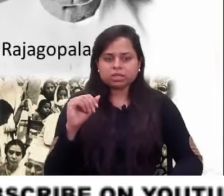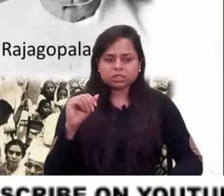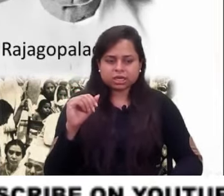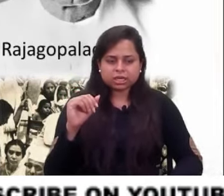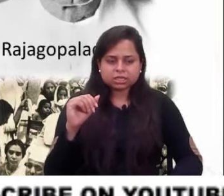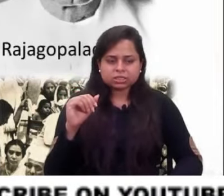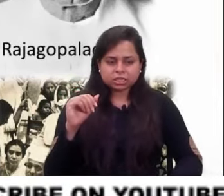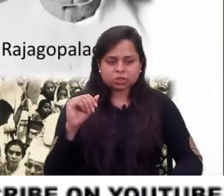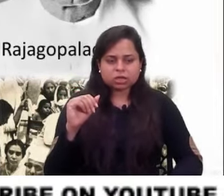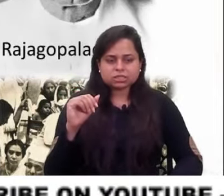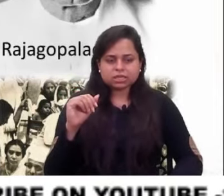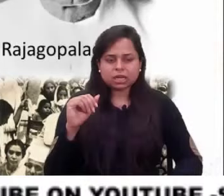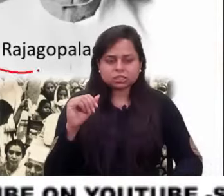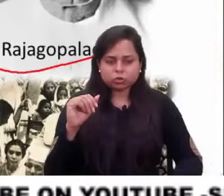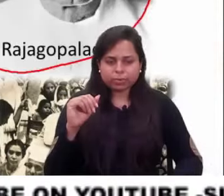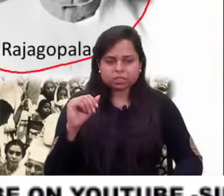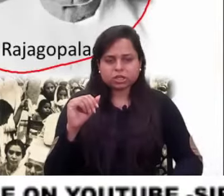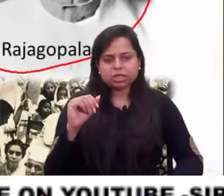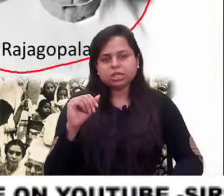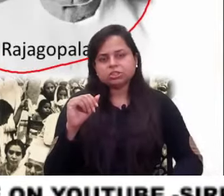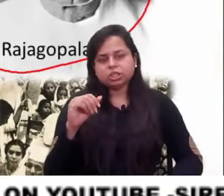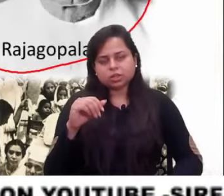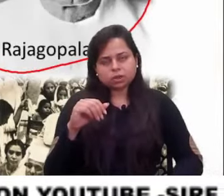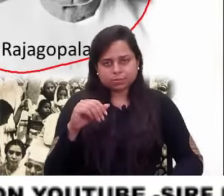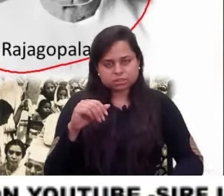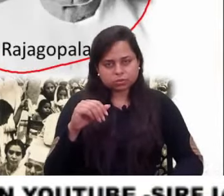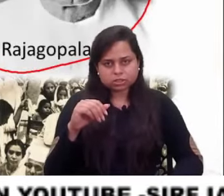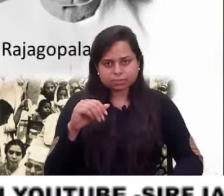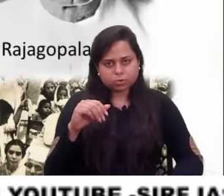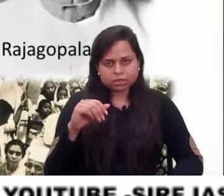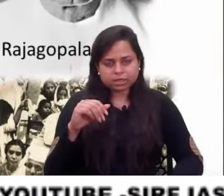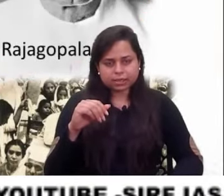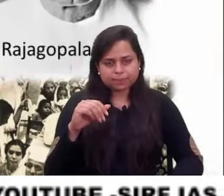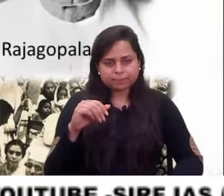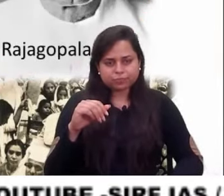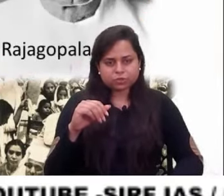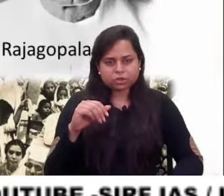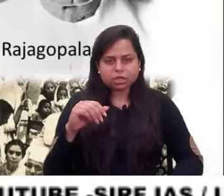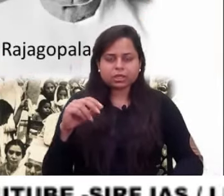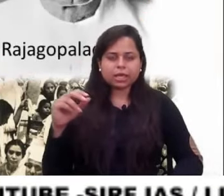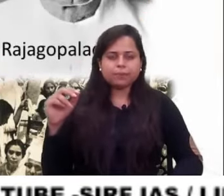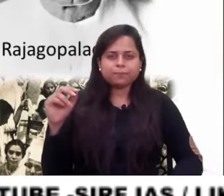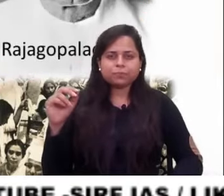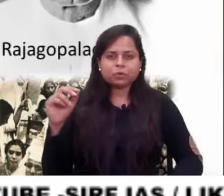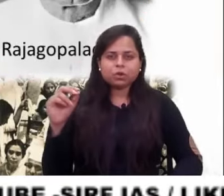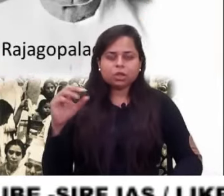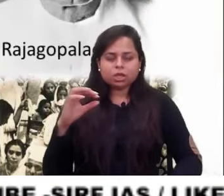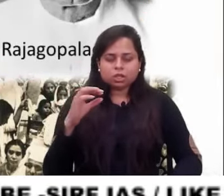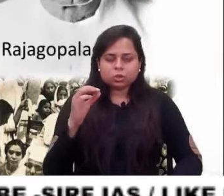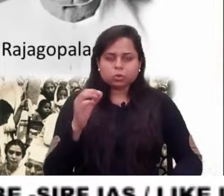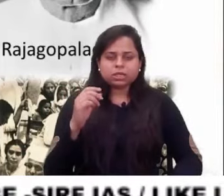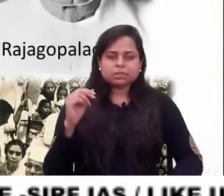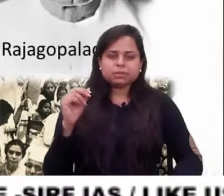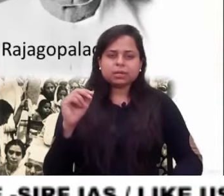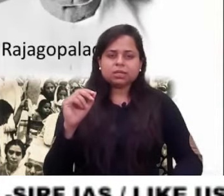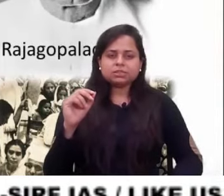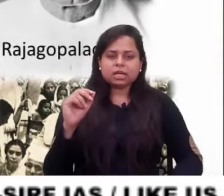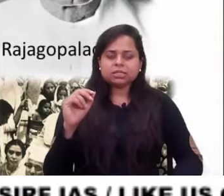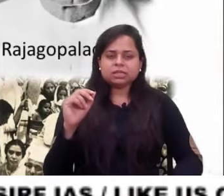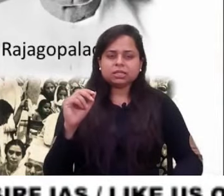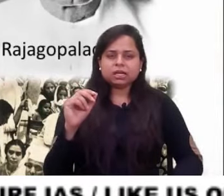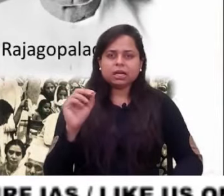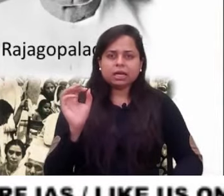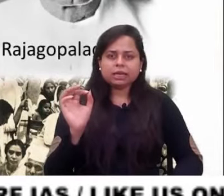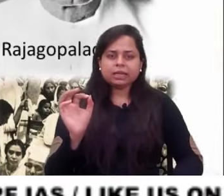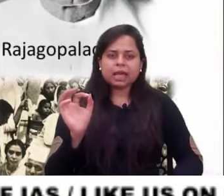राजगोपालचारी जी के 280 राजगोपाल हरिद्वार बेसन को सपोर्ट करना क्या है खैर दूसरा सबसे बड़ा